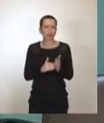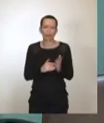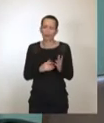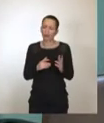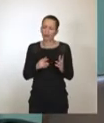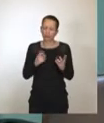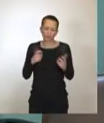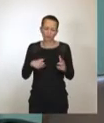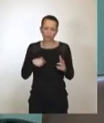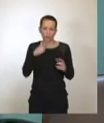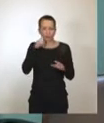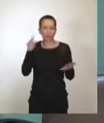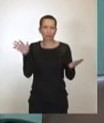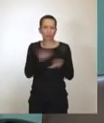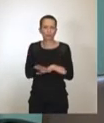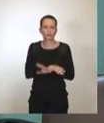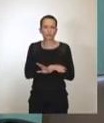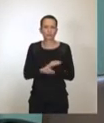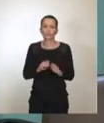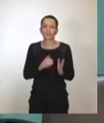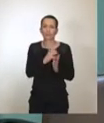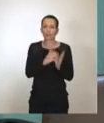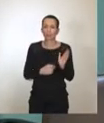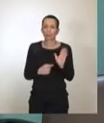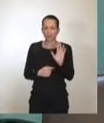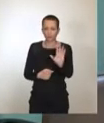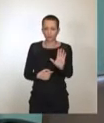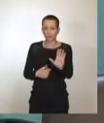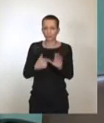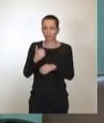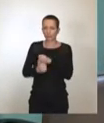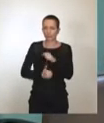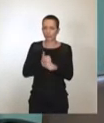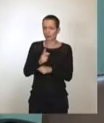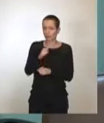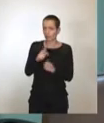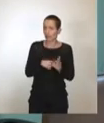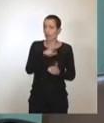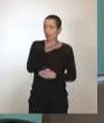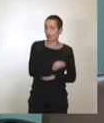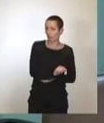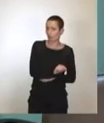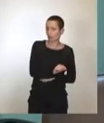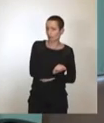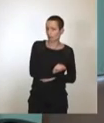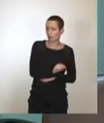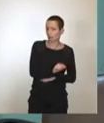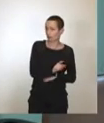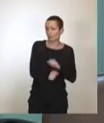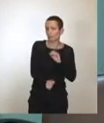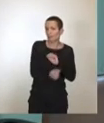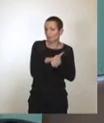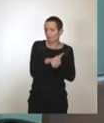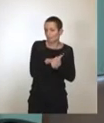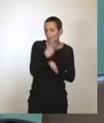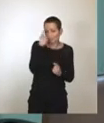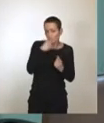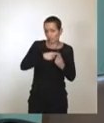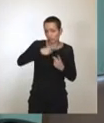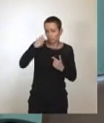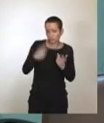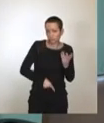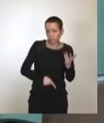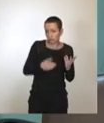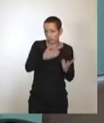inaperçues. Alors, ce rapport concerne l'année 2020. L'année 2020 est atypique à tout point de vue, vous le savez